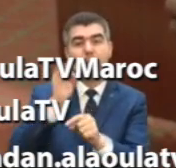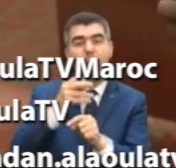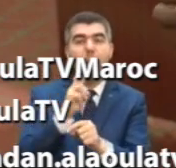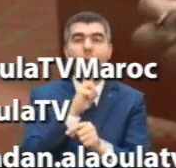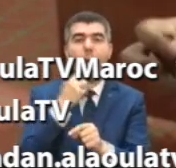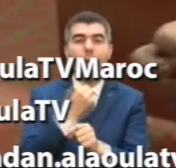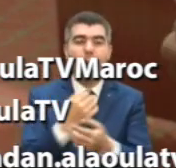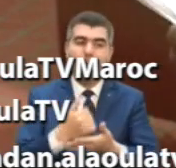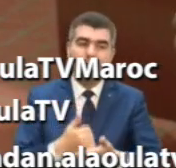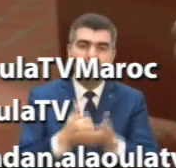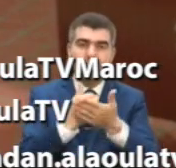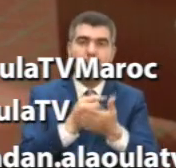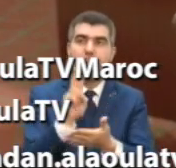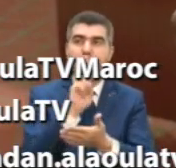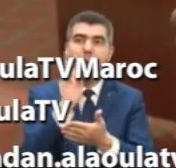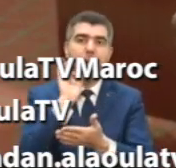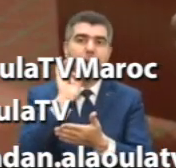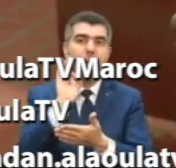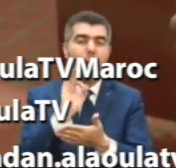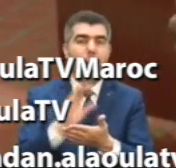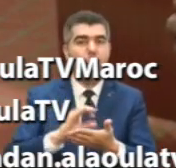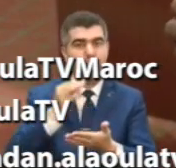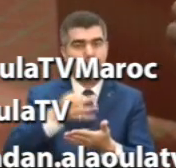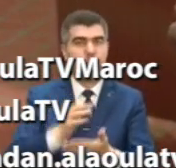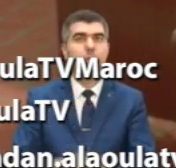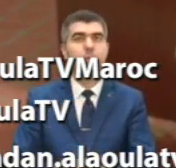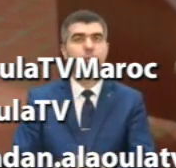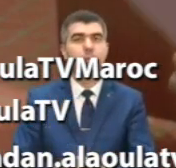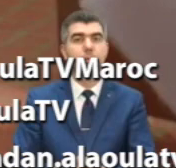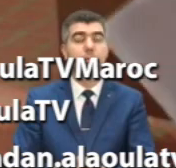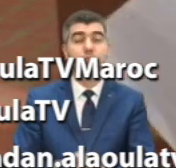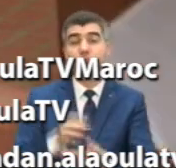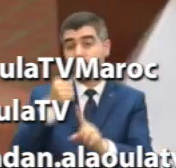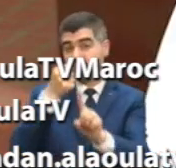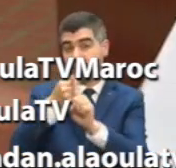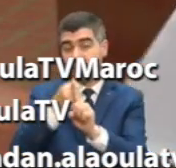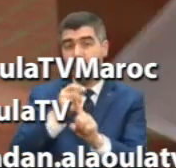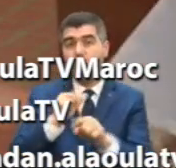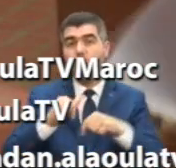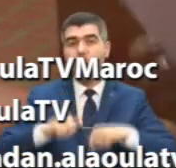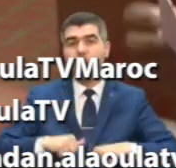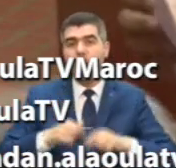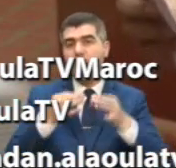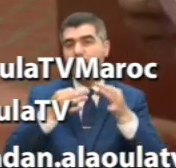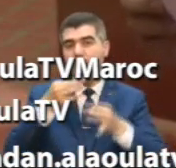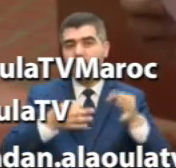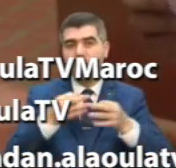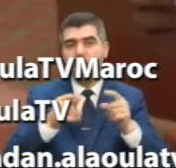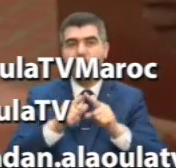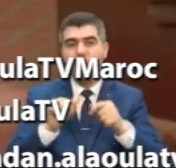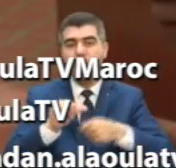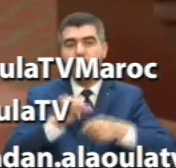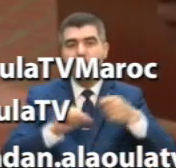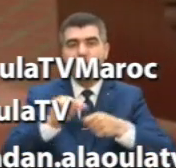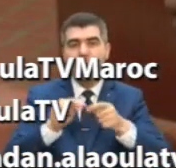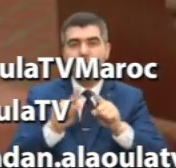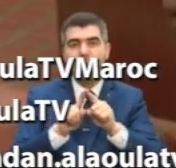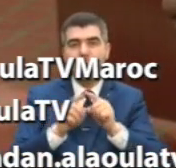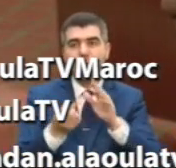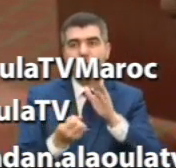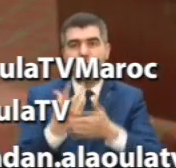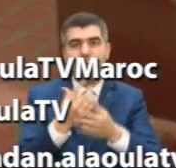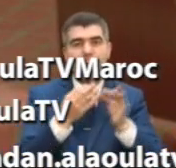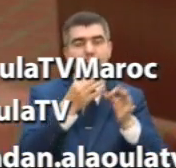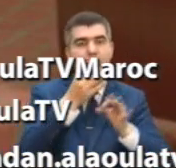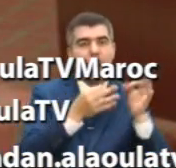إطار توجيهات جلالة الملك، وهي من أولويات وزارة العدل في التحول المؤسسي اللي شهدته بلادنا في تنظيم